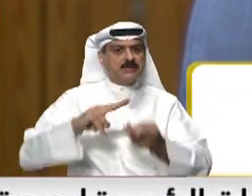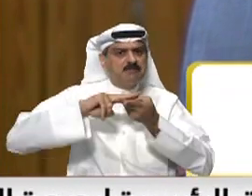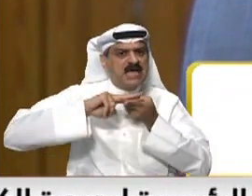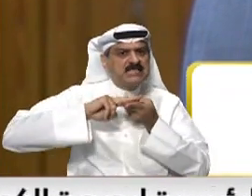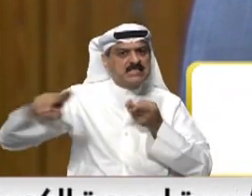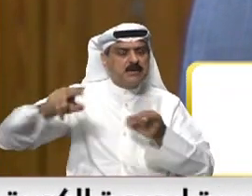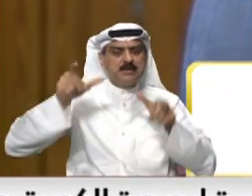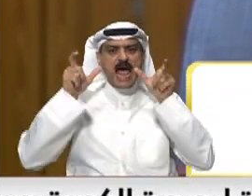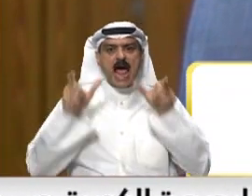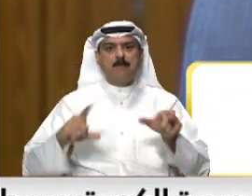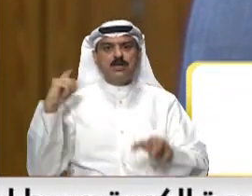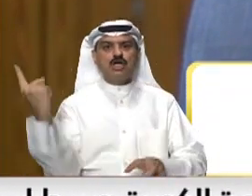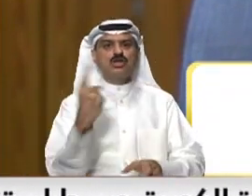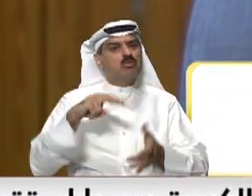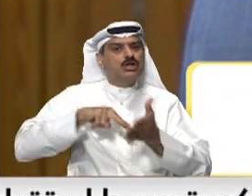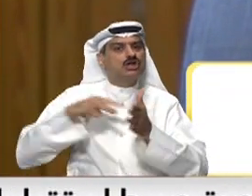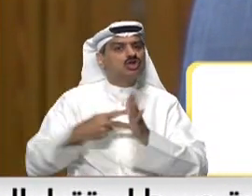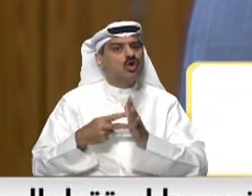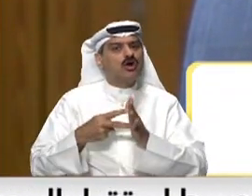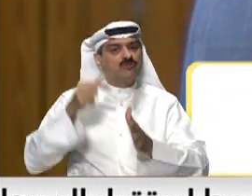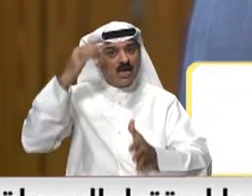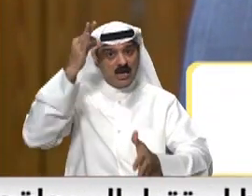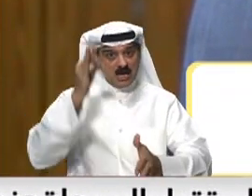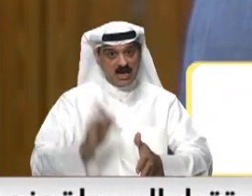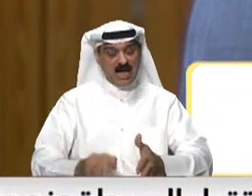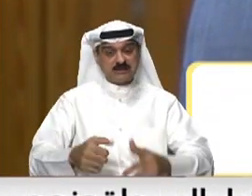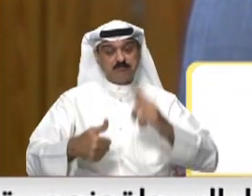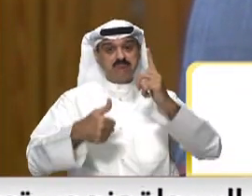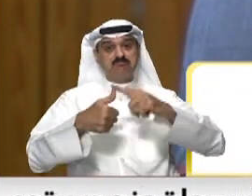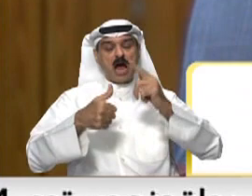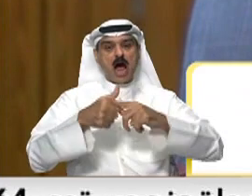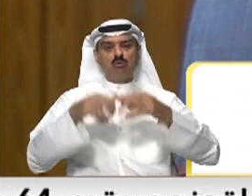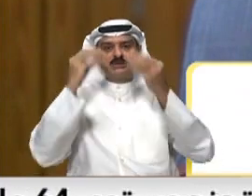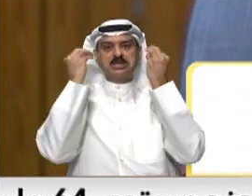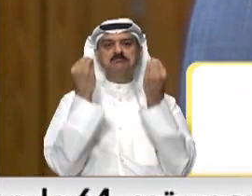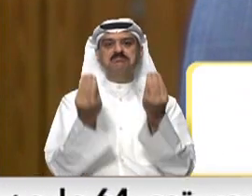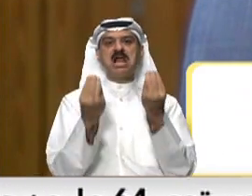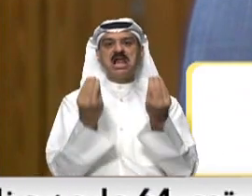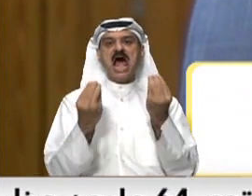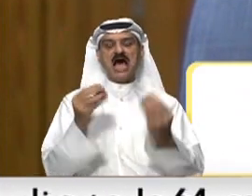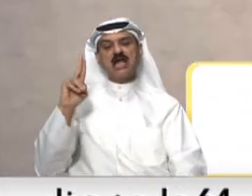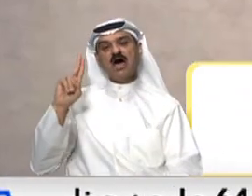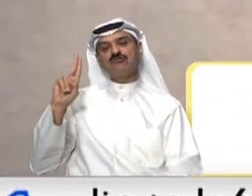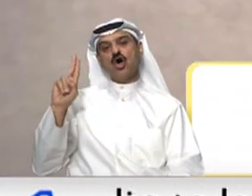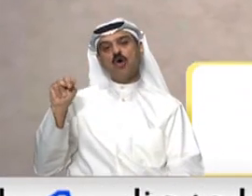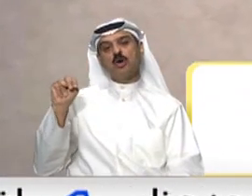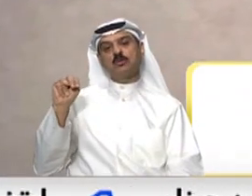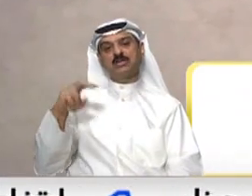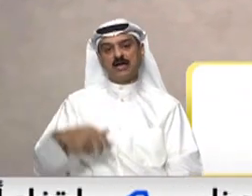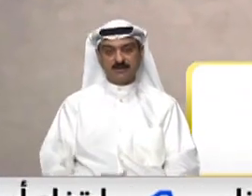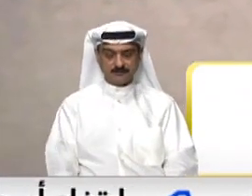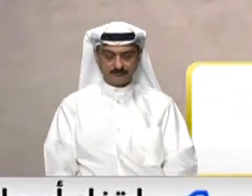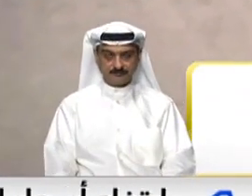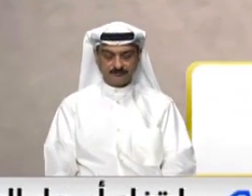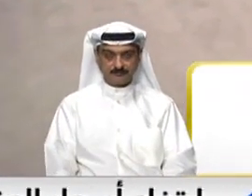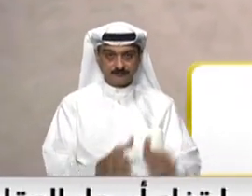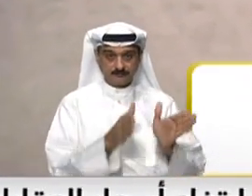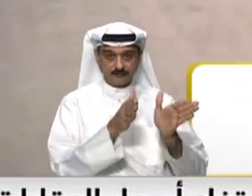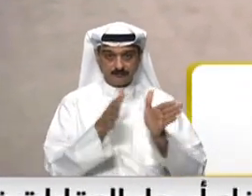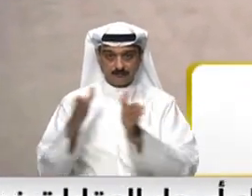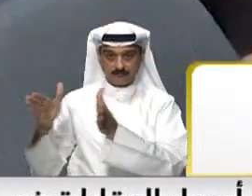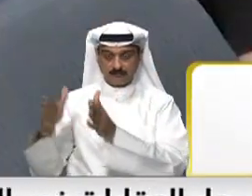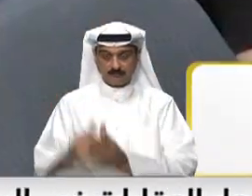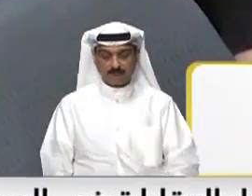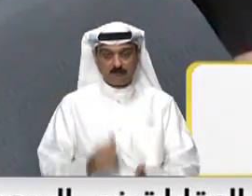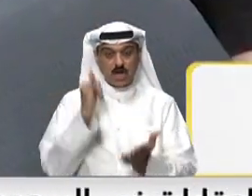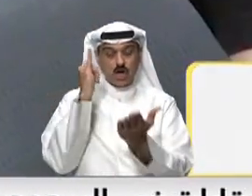والامن الدوليين من دون اعلاء مبادئ ومقاصد الامم المتحده وطالب نائب المندوبه